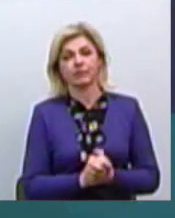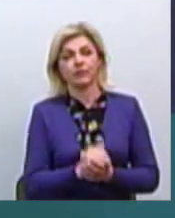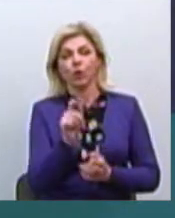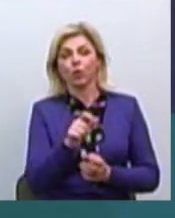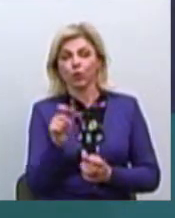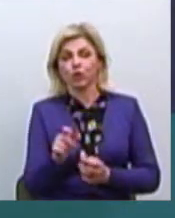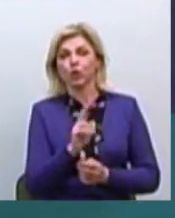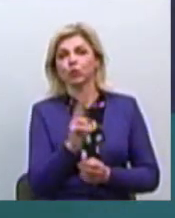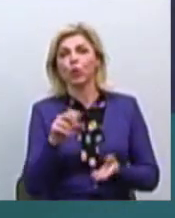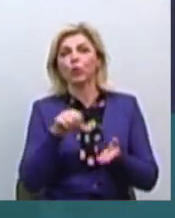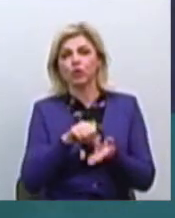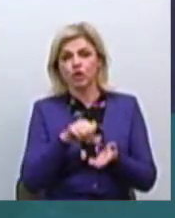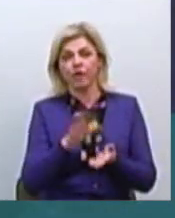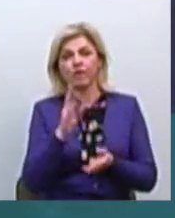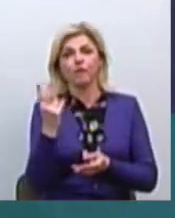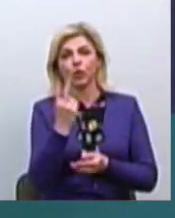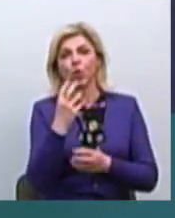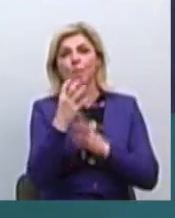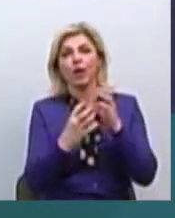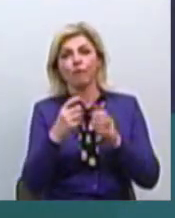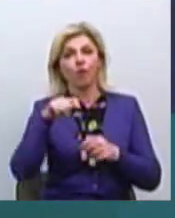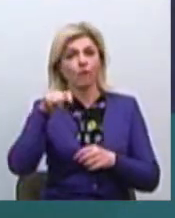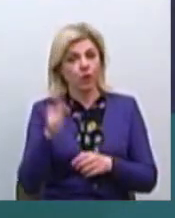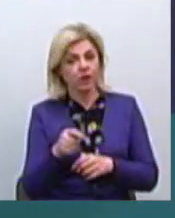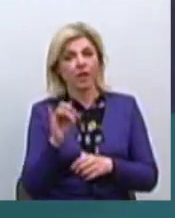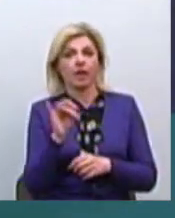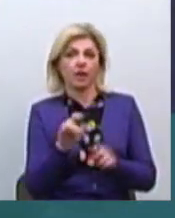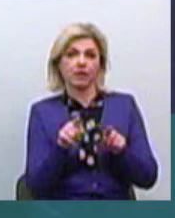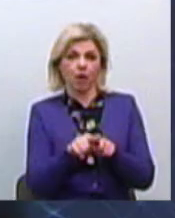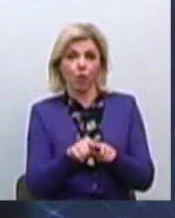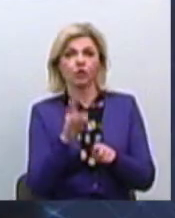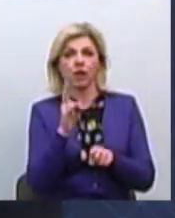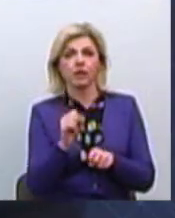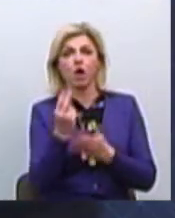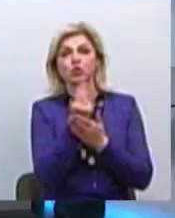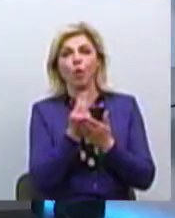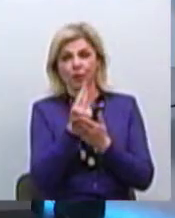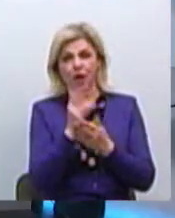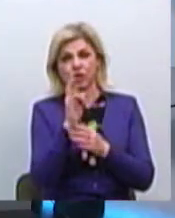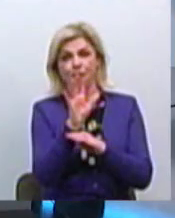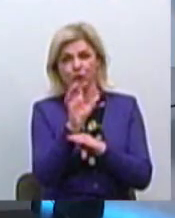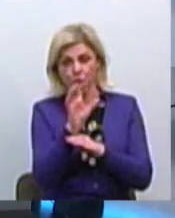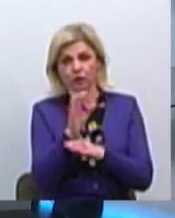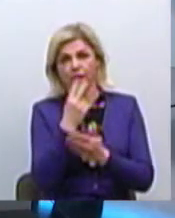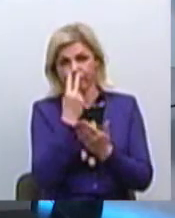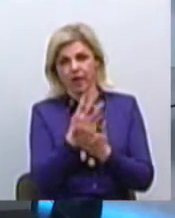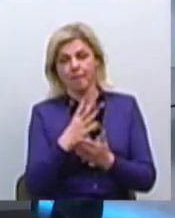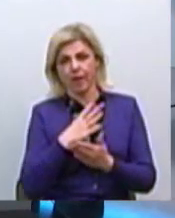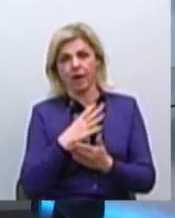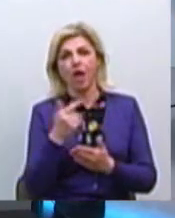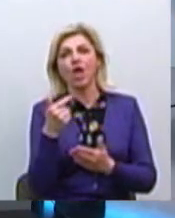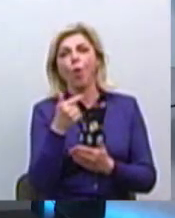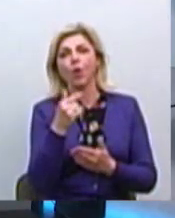осіб, які приймали участь у Другій світовій війні. Також на їх зображеннях знаходились георгіївські стрічки,